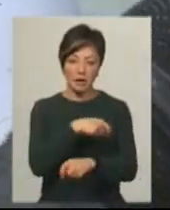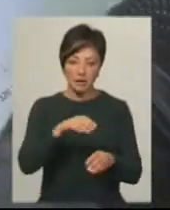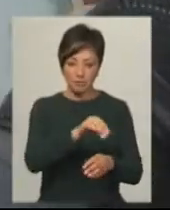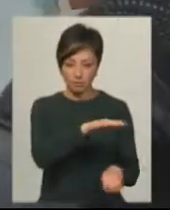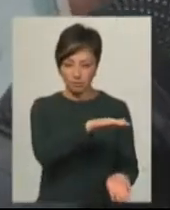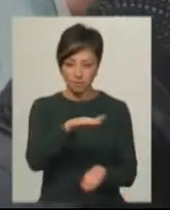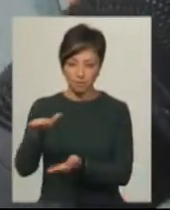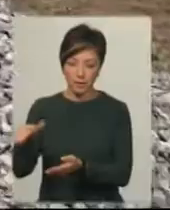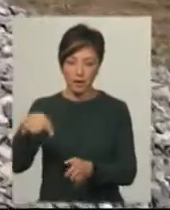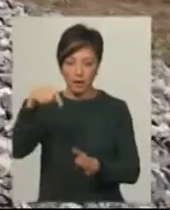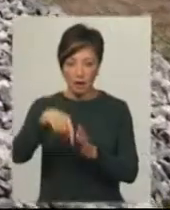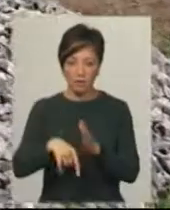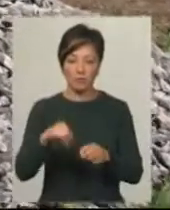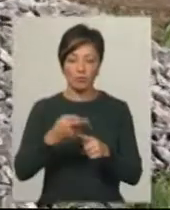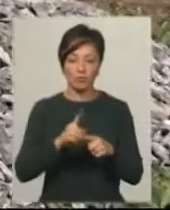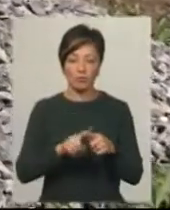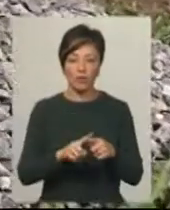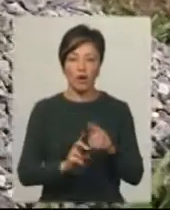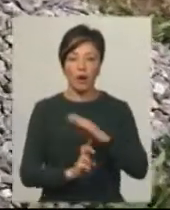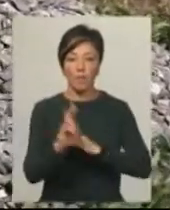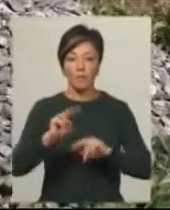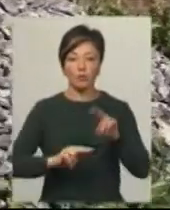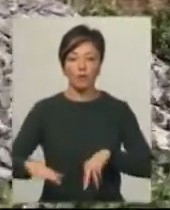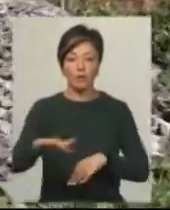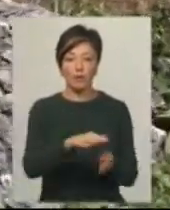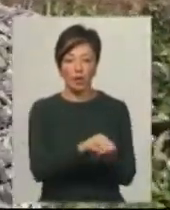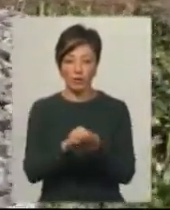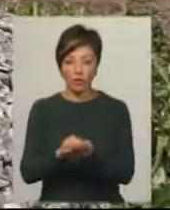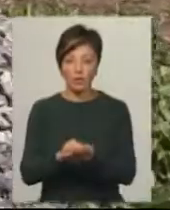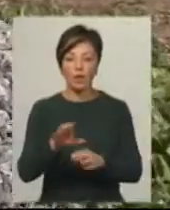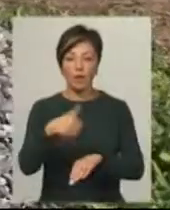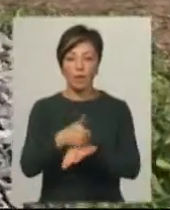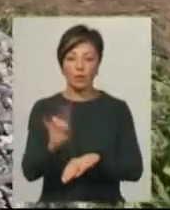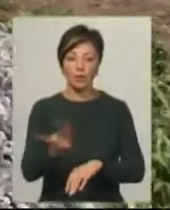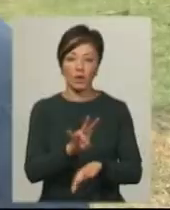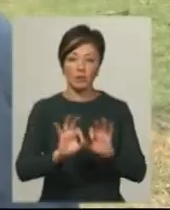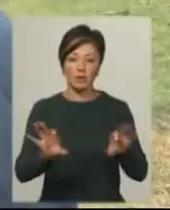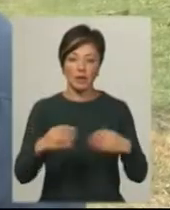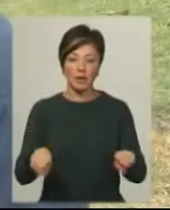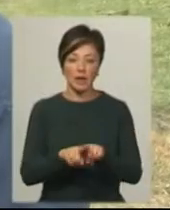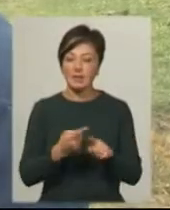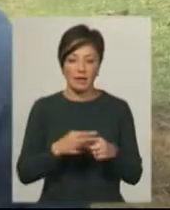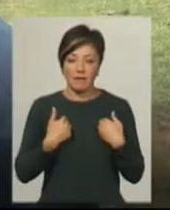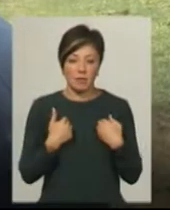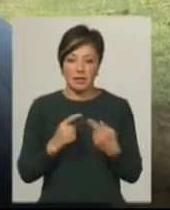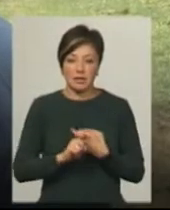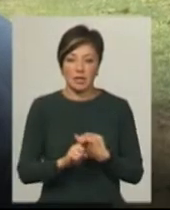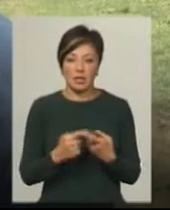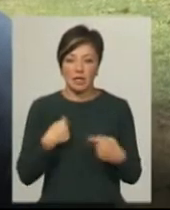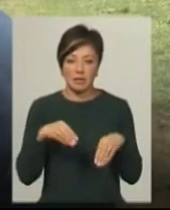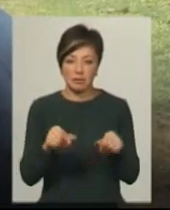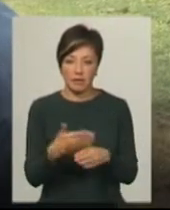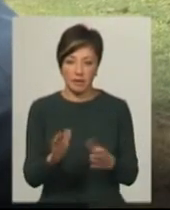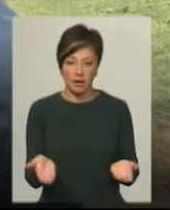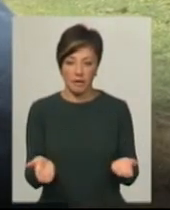б'ємося сваїк для того, щоб був храм. Те, що храм будують на території кладовища, протоїрей Іоанн прокоментував так. Це не від мене залежало, я ж цієї землі не